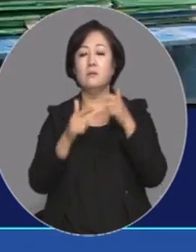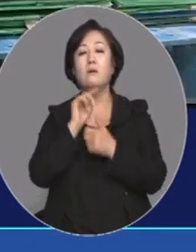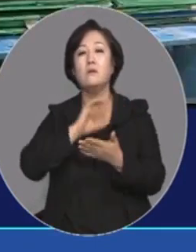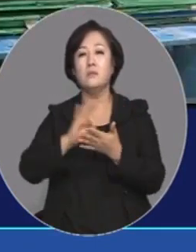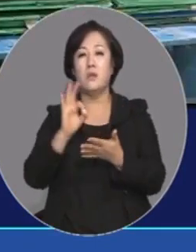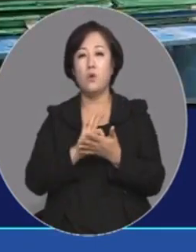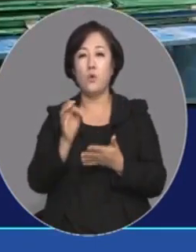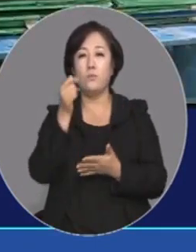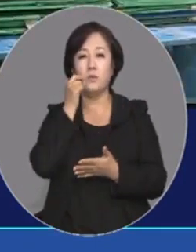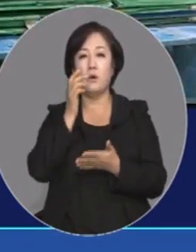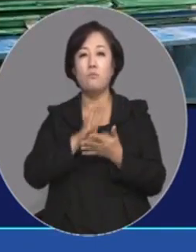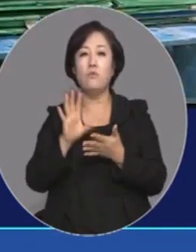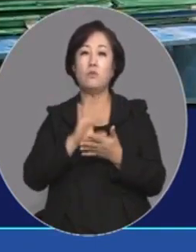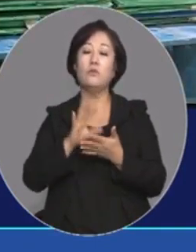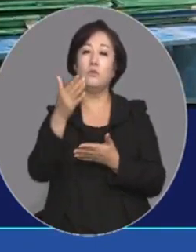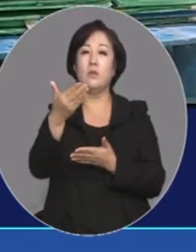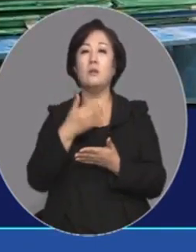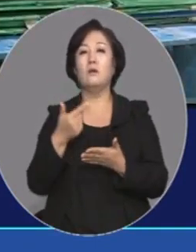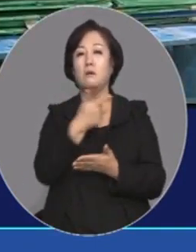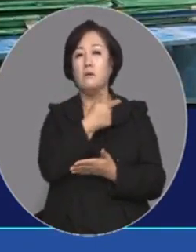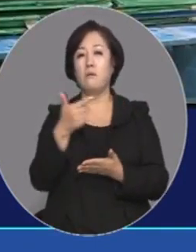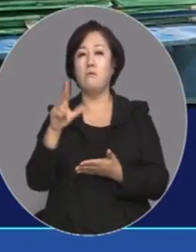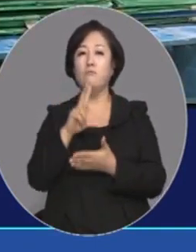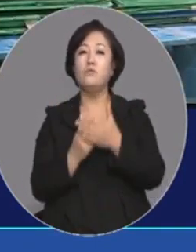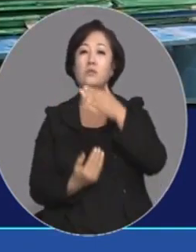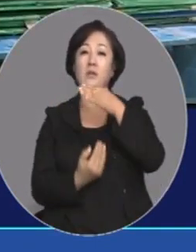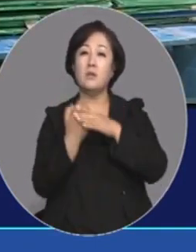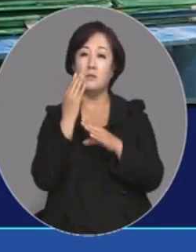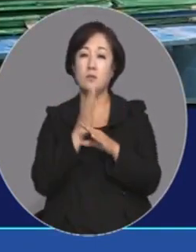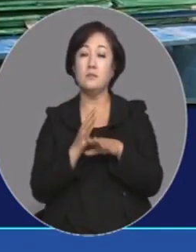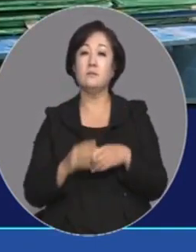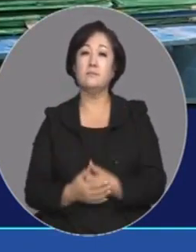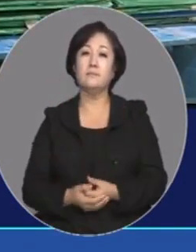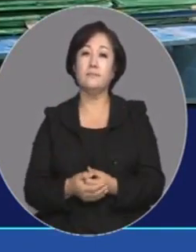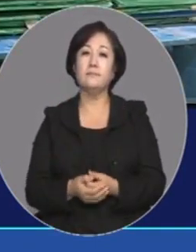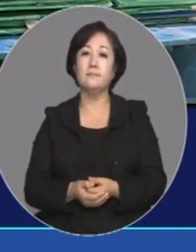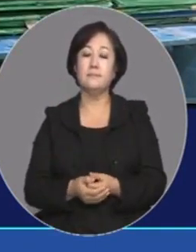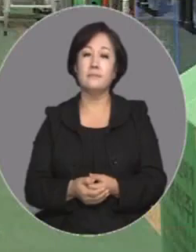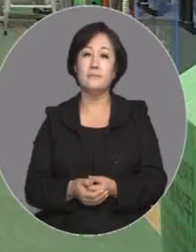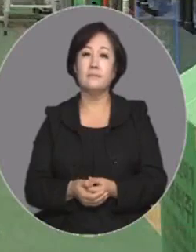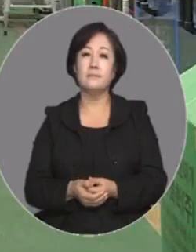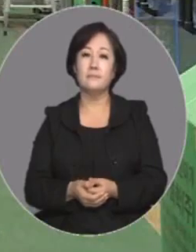보이면서 물류 대란이 우려됩니다. 보도에 전병주 기자입니다.